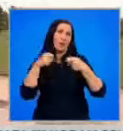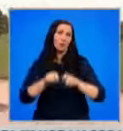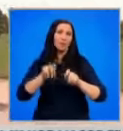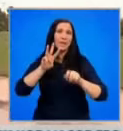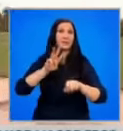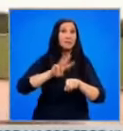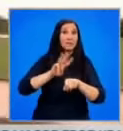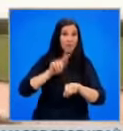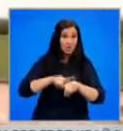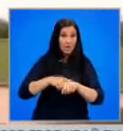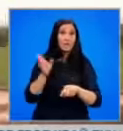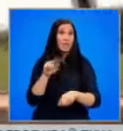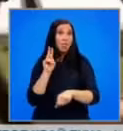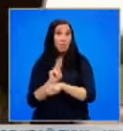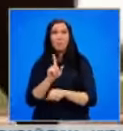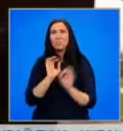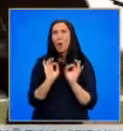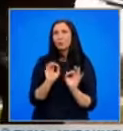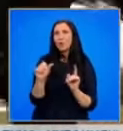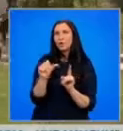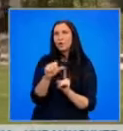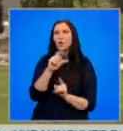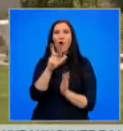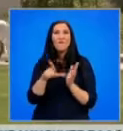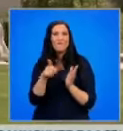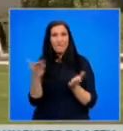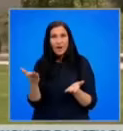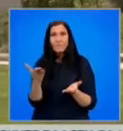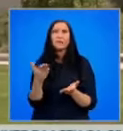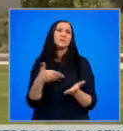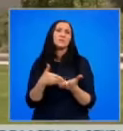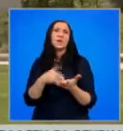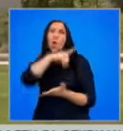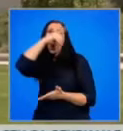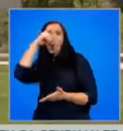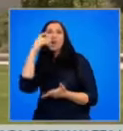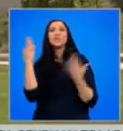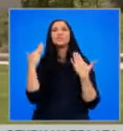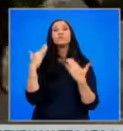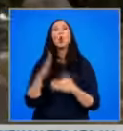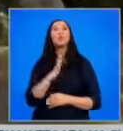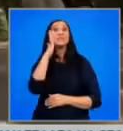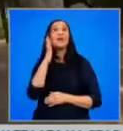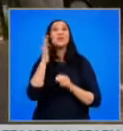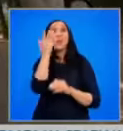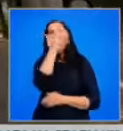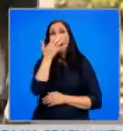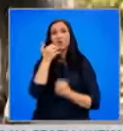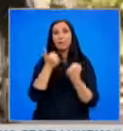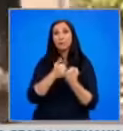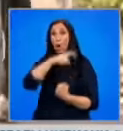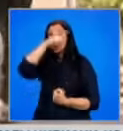обяд. Необичайното за юни време се дължи на горещ въздух, който нахлува от Северна Африка. На места жегата се усеща и